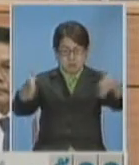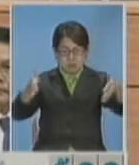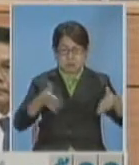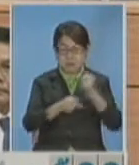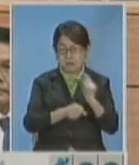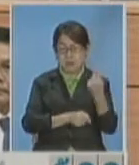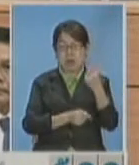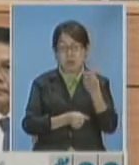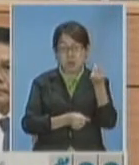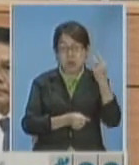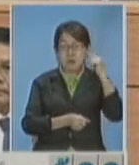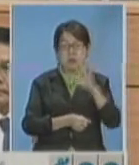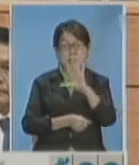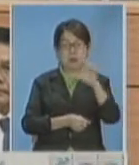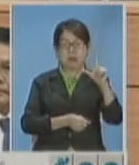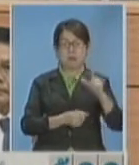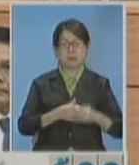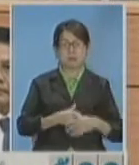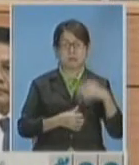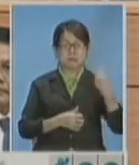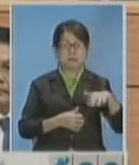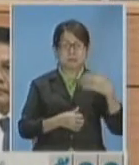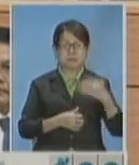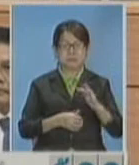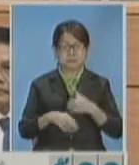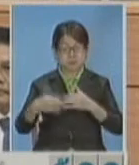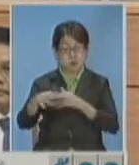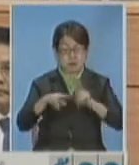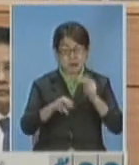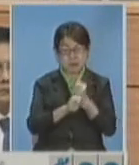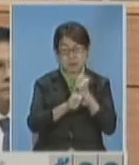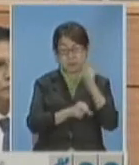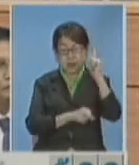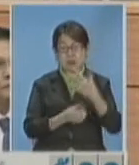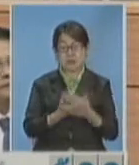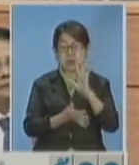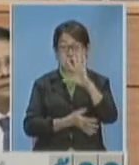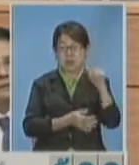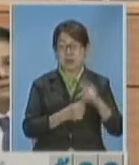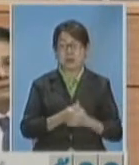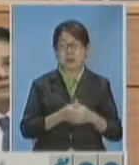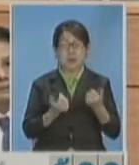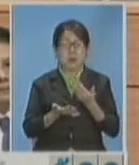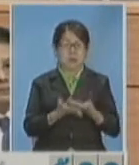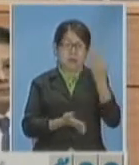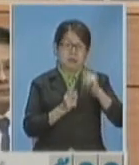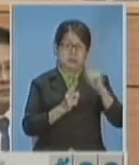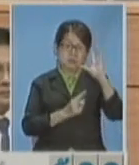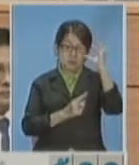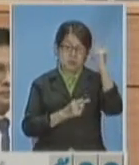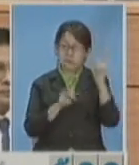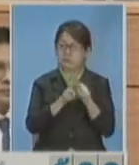กี่ล้านครับท่านประธาน5ล้านเฉพาะห้องนักข่าว5ล้านจึงจะเป็นห้องนักข่าวที่แพงที่สุดในโลก